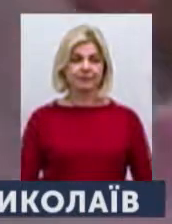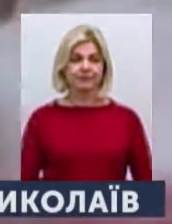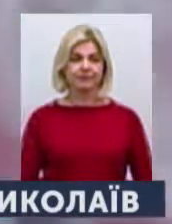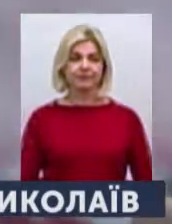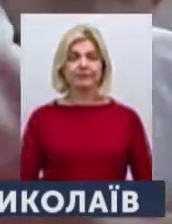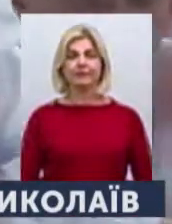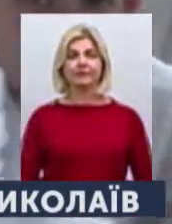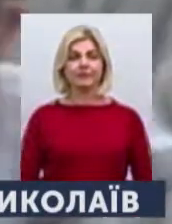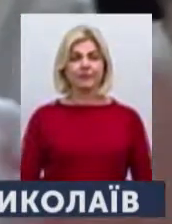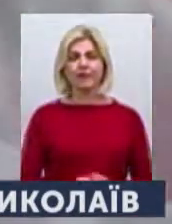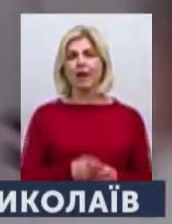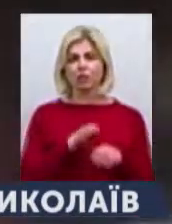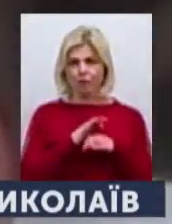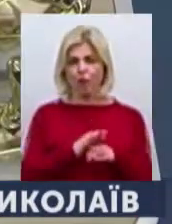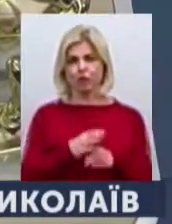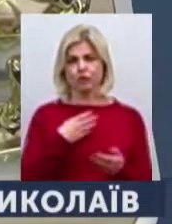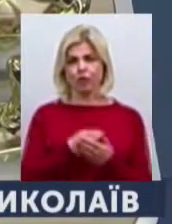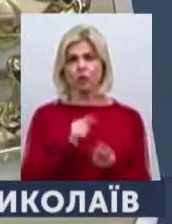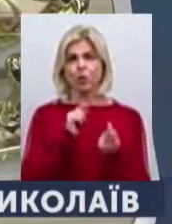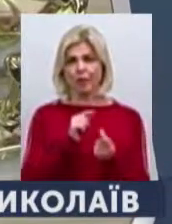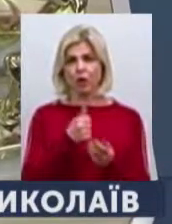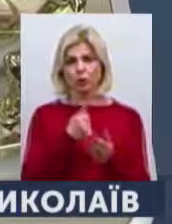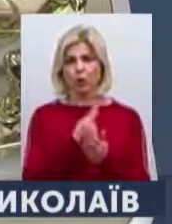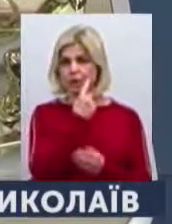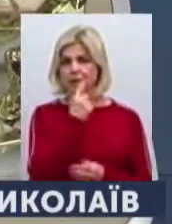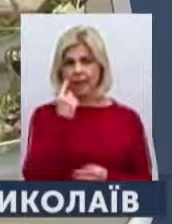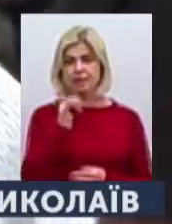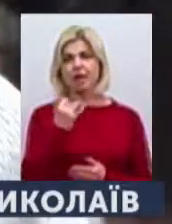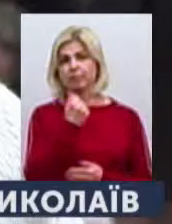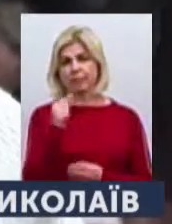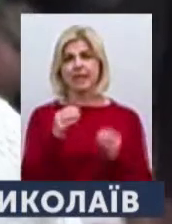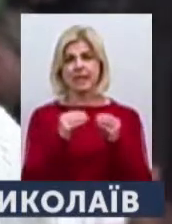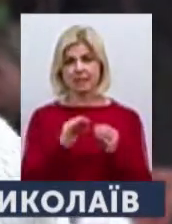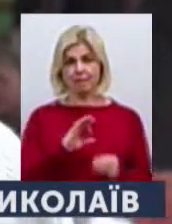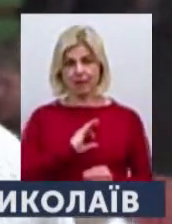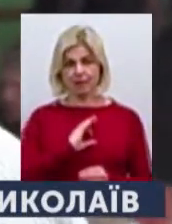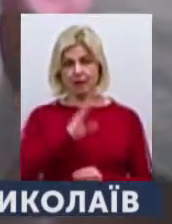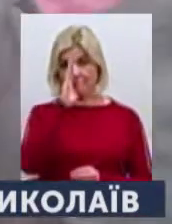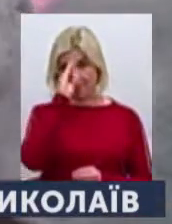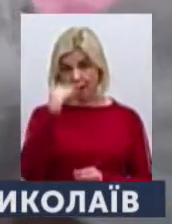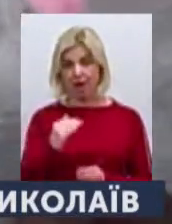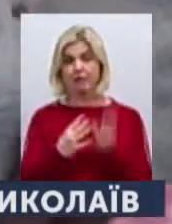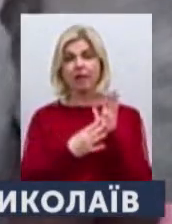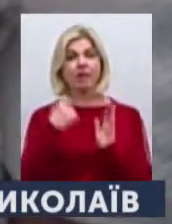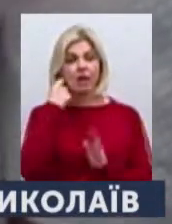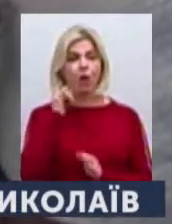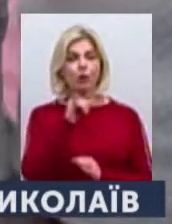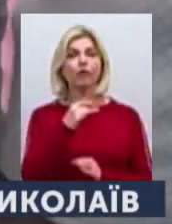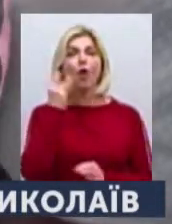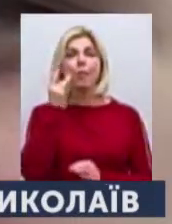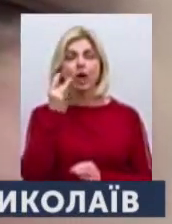Довів суперника до сліз та виборов свою 50-ту ювілейну медаль. Зараз Михайло Голятову 9. В нього помаранчевий пояс